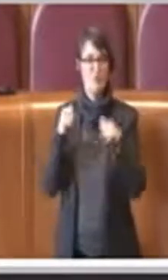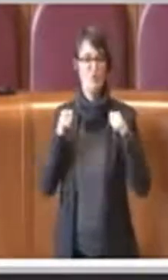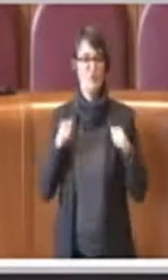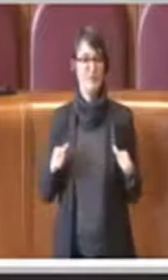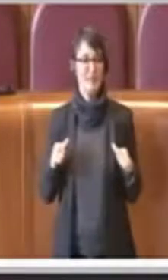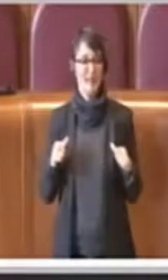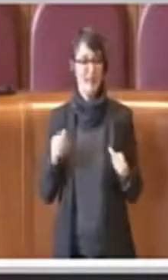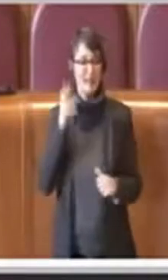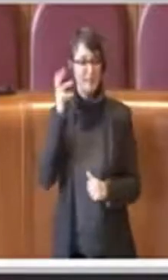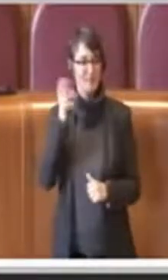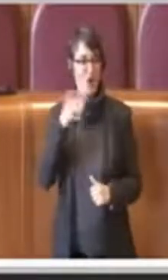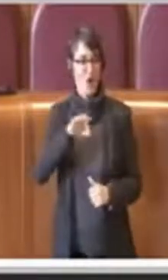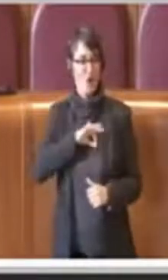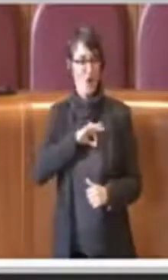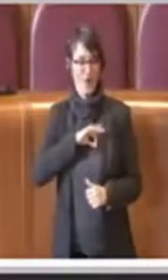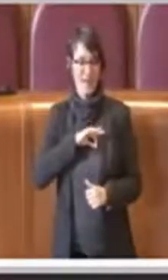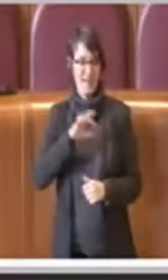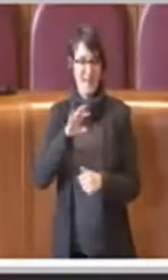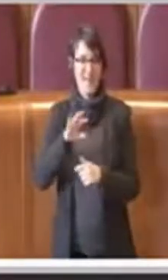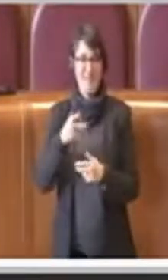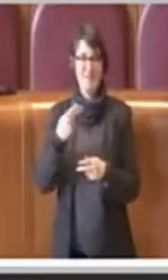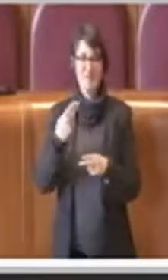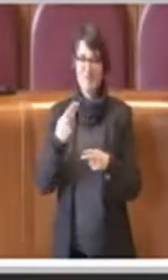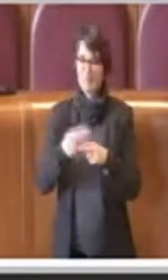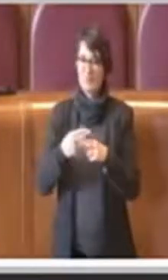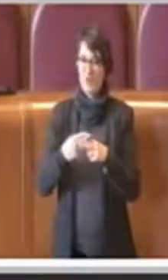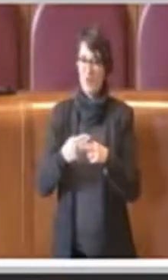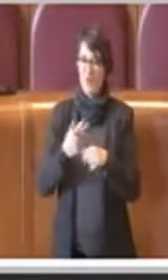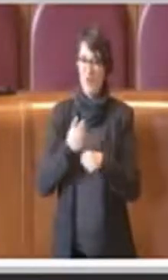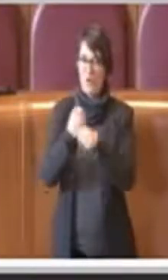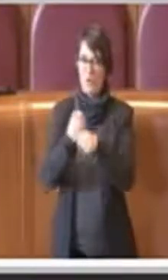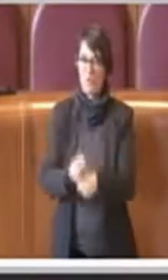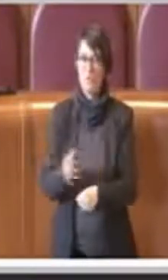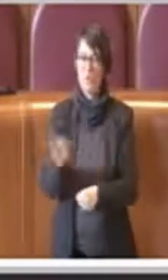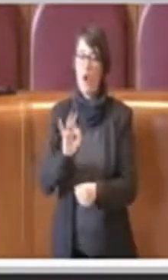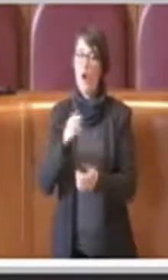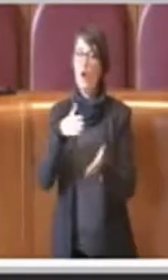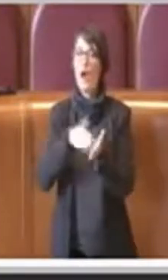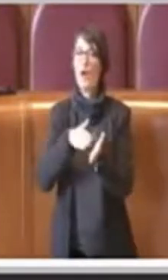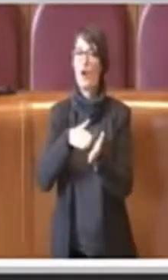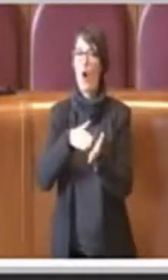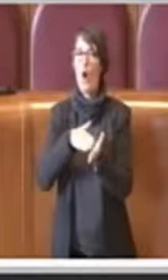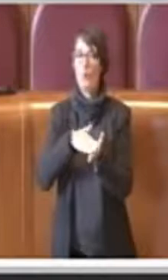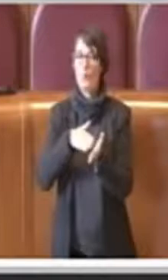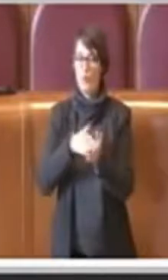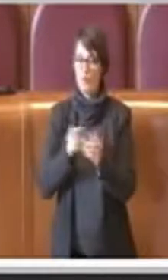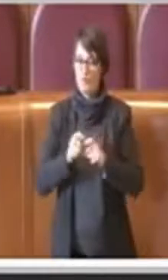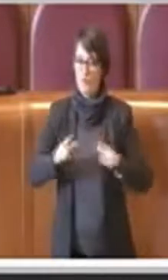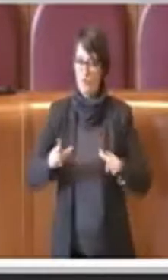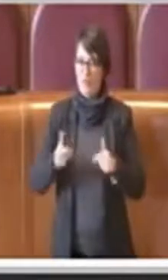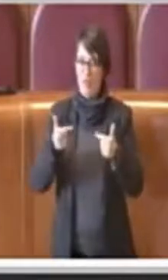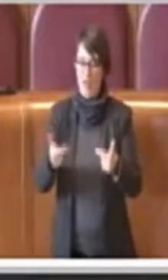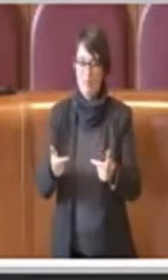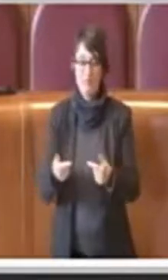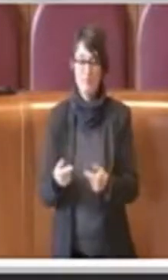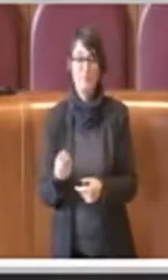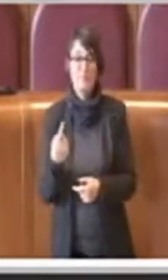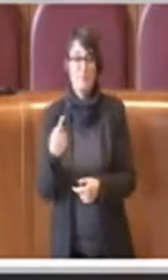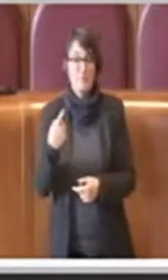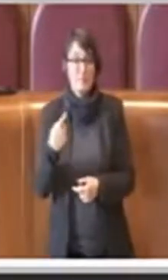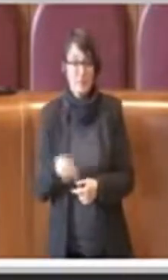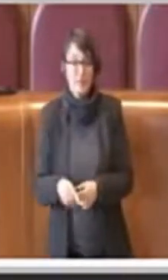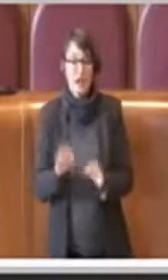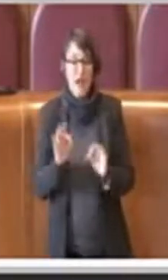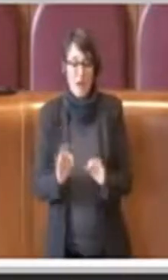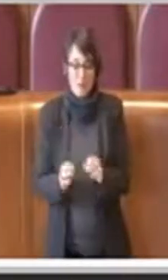di Roma, cittadinanza onoraria, benemerita o l'encomio della città. E come sia opportuno che la città